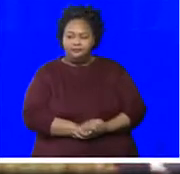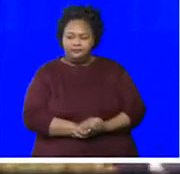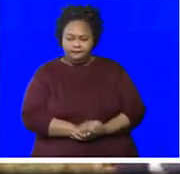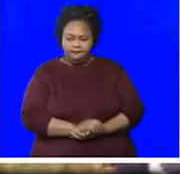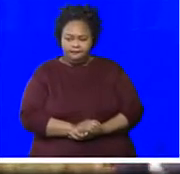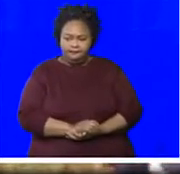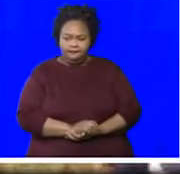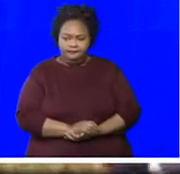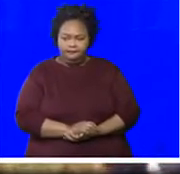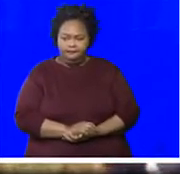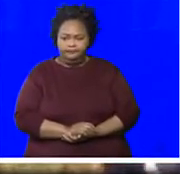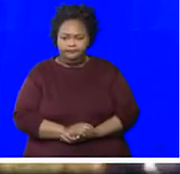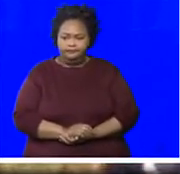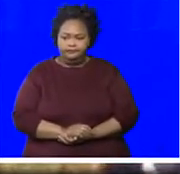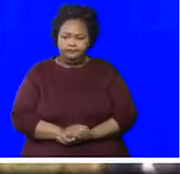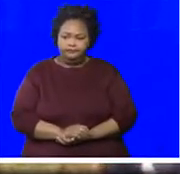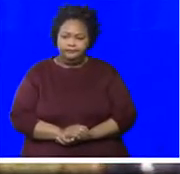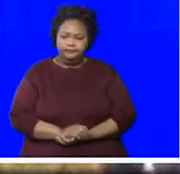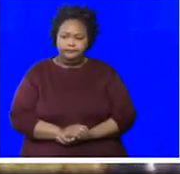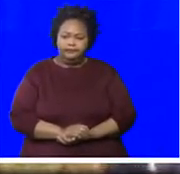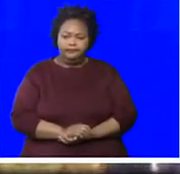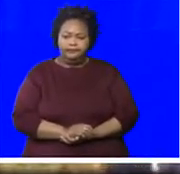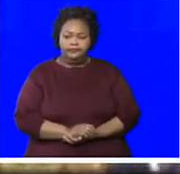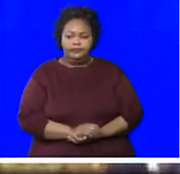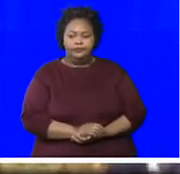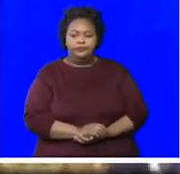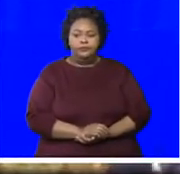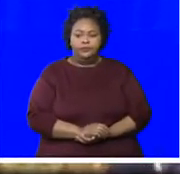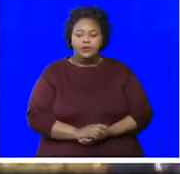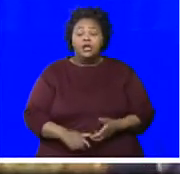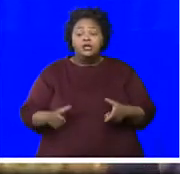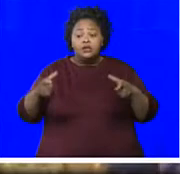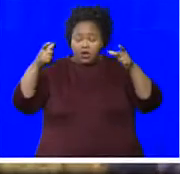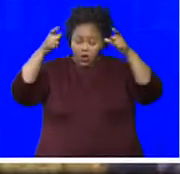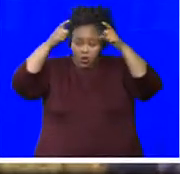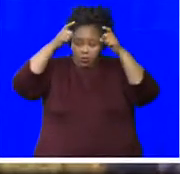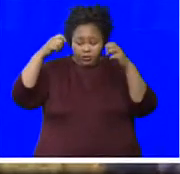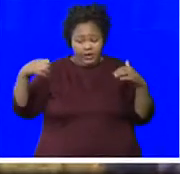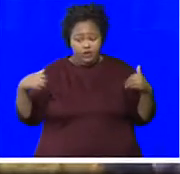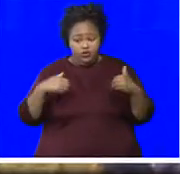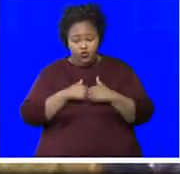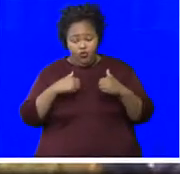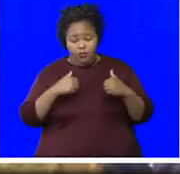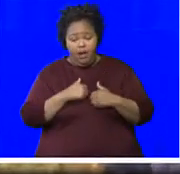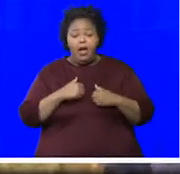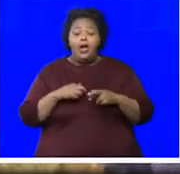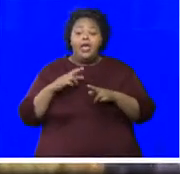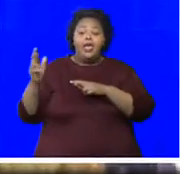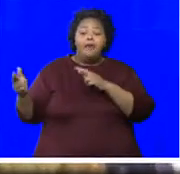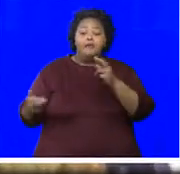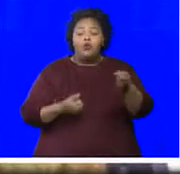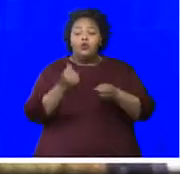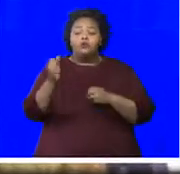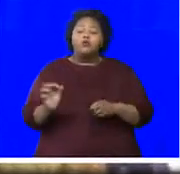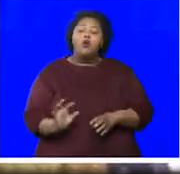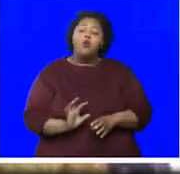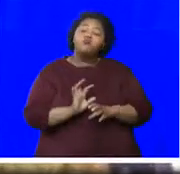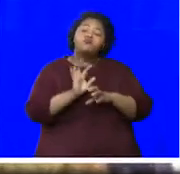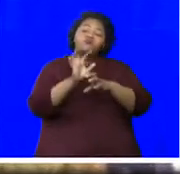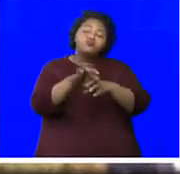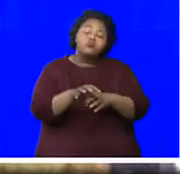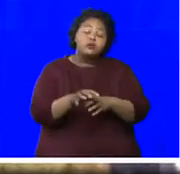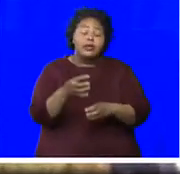tebantu netingodi letidalwa tingomo kuthi ingomo tibe la emgwaqweni bese ke